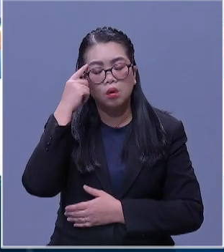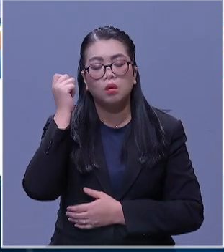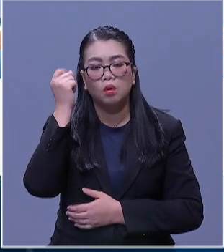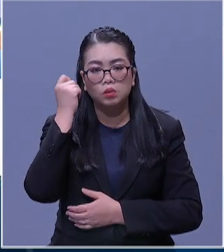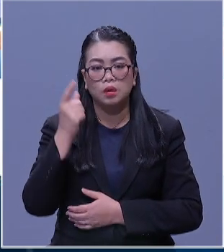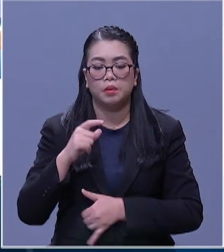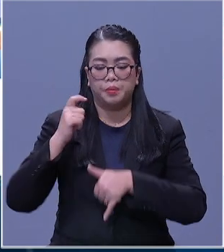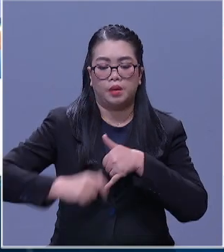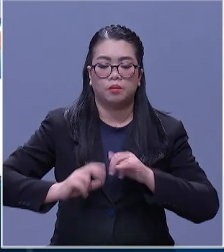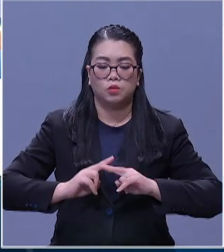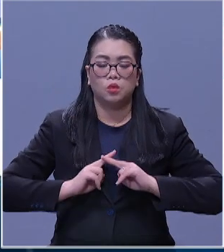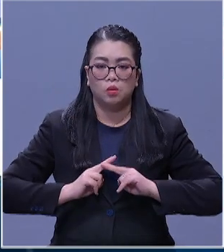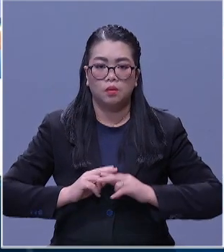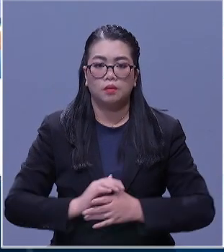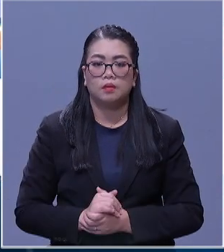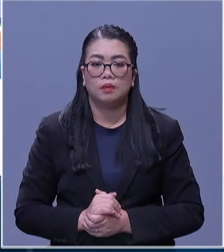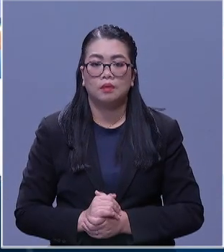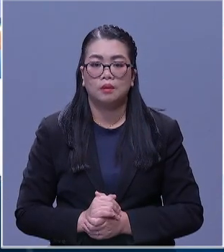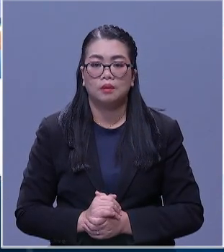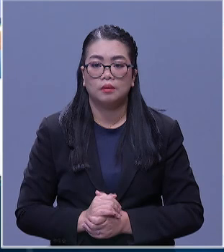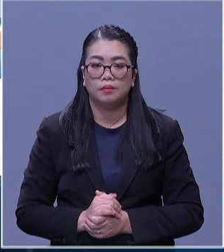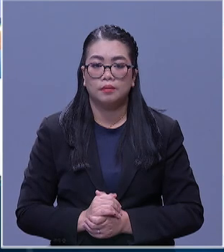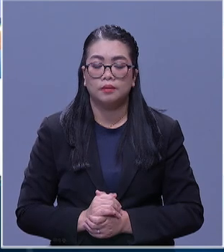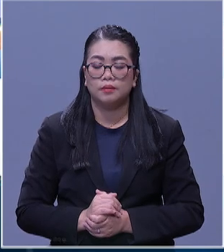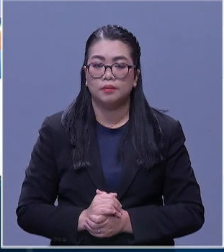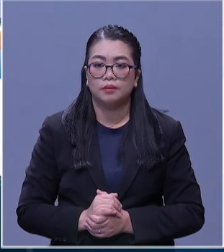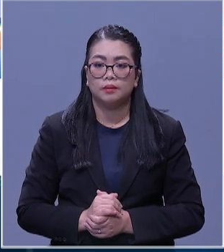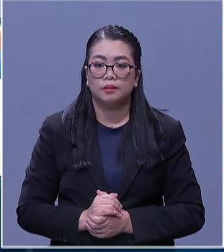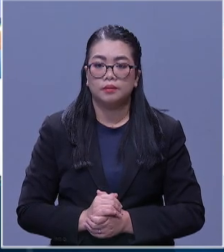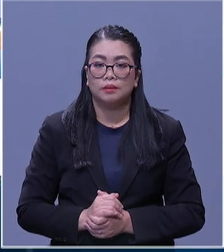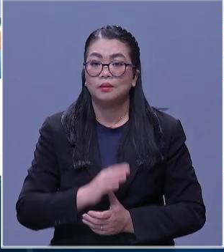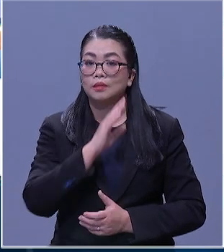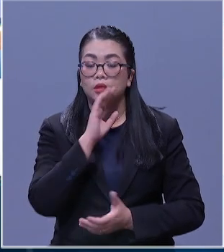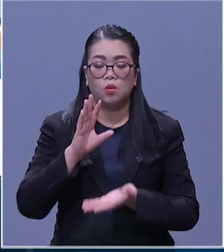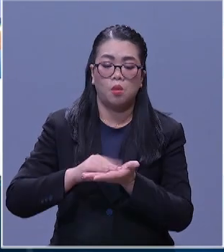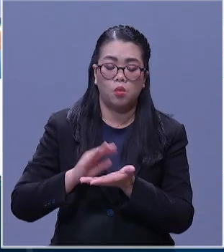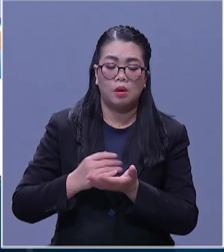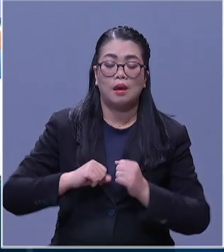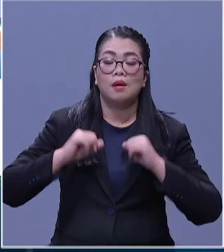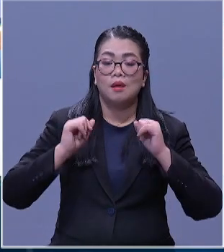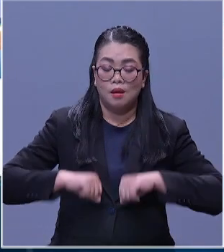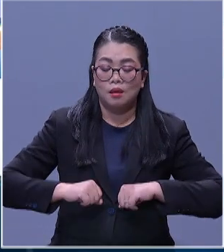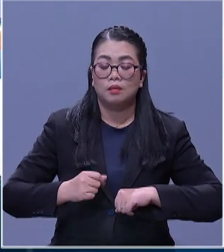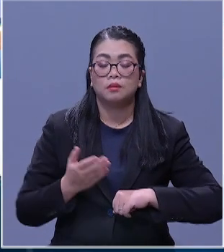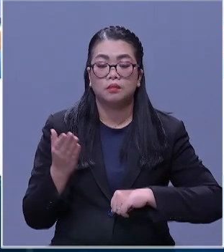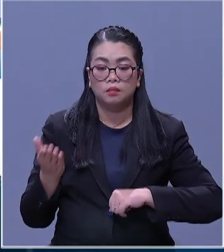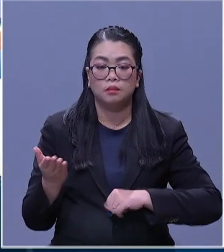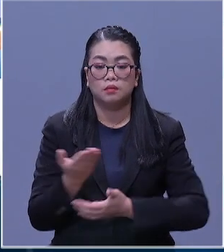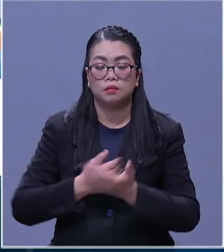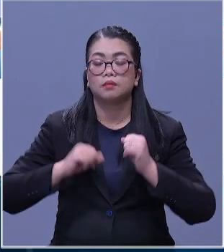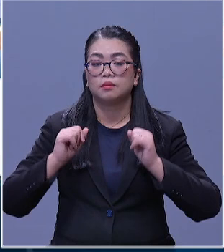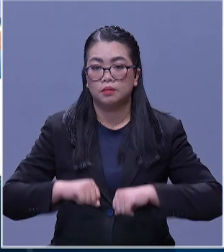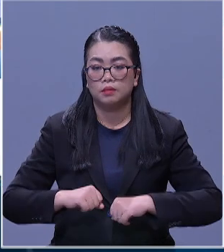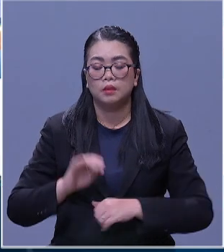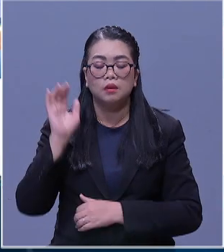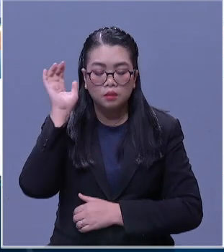พฤติกรรมส่วนตัวคือมองว่าถ้าประมูลประมวลข้อมูลแล้วก็เห็นด้วยกับมติแล้วก็เชื่อมั่นใน